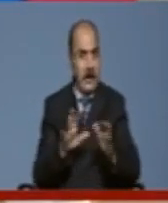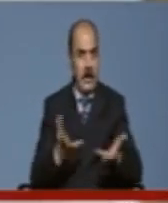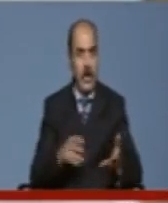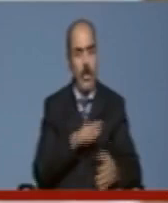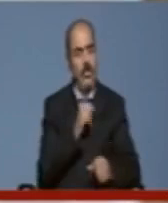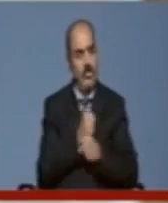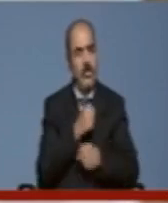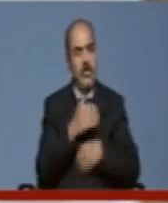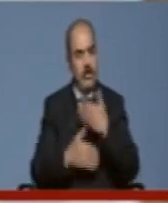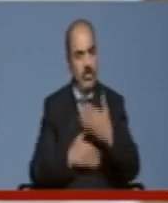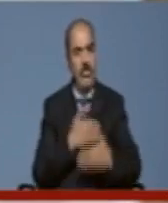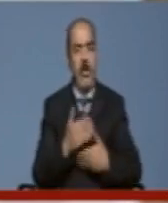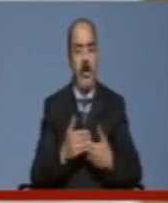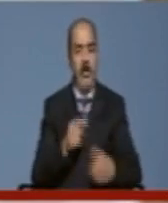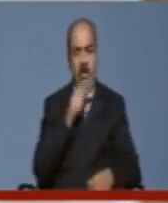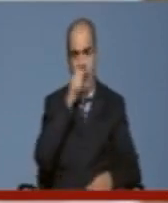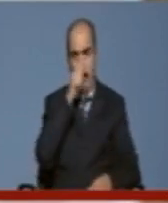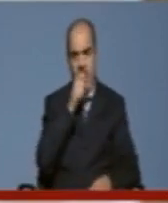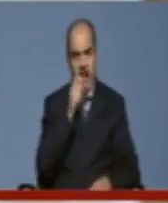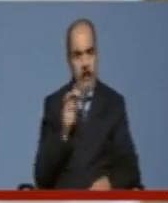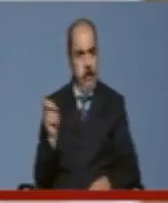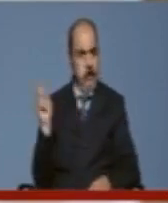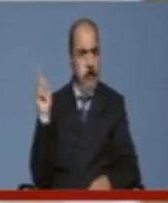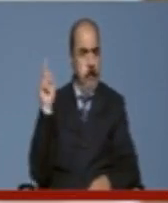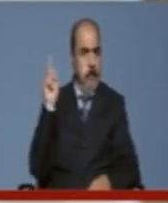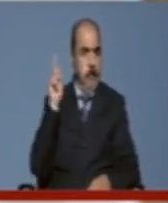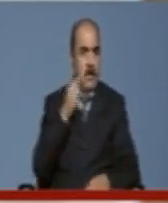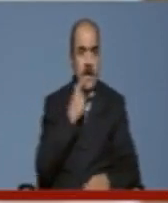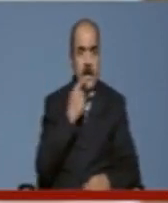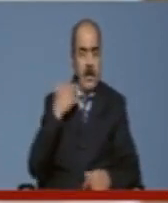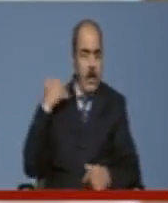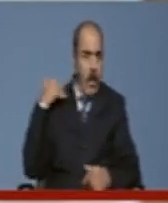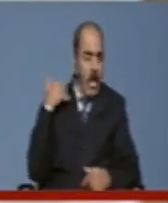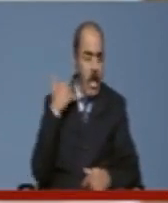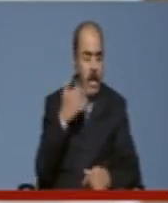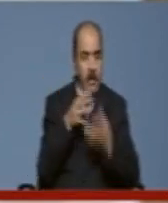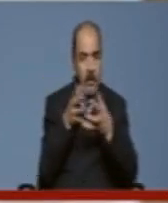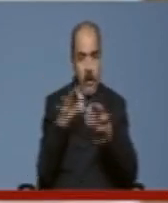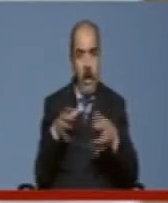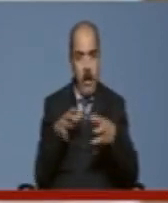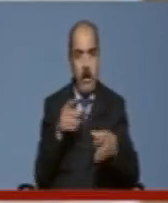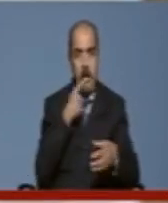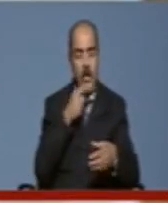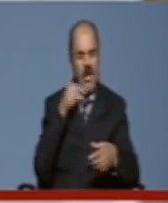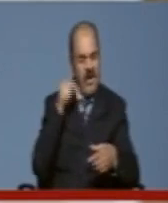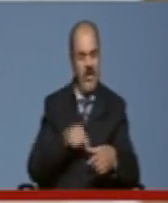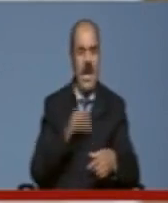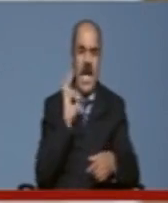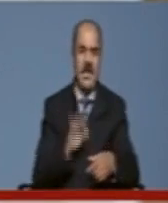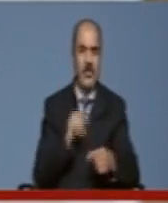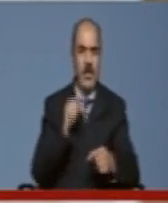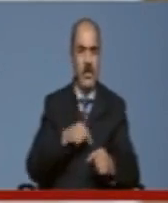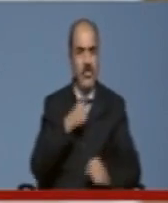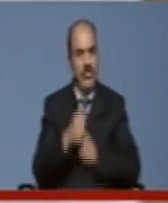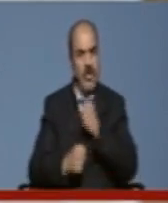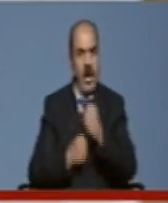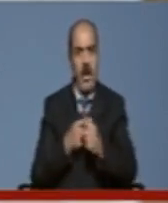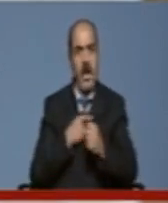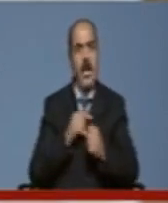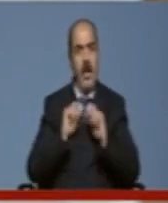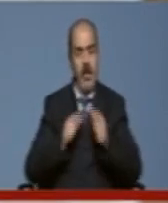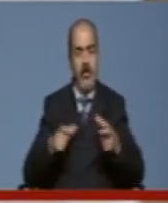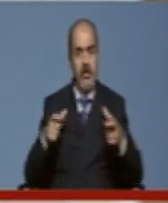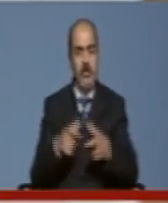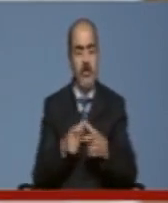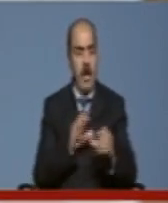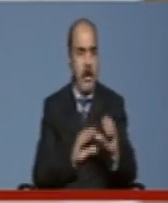لقد طال الانتظار، ومن الملح والطارئ أن نفعل ذلك اليوم. وأعتقد أنه علينا أن نخوض هذا المسار السياسي